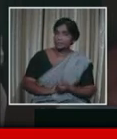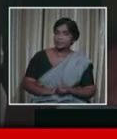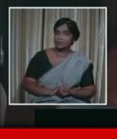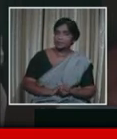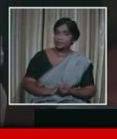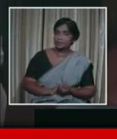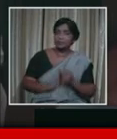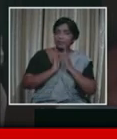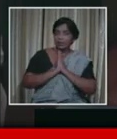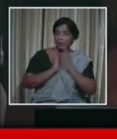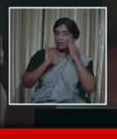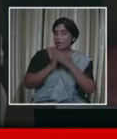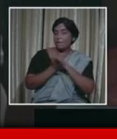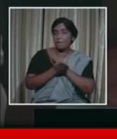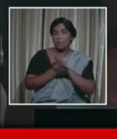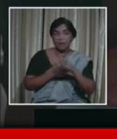santia samadaan ekin nih rata,